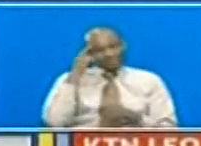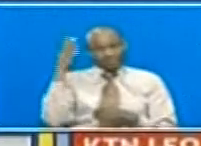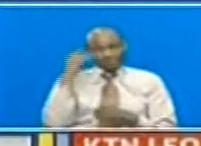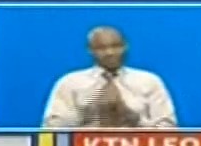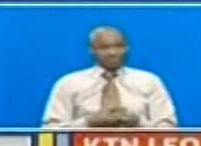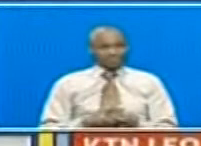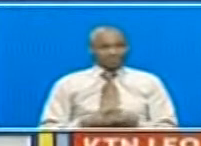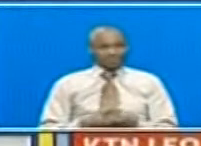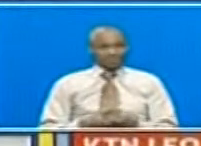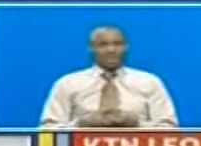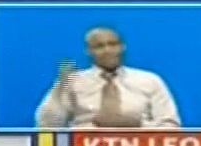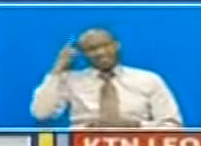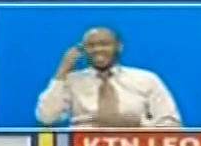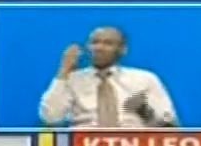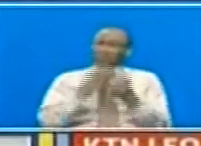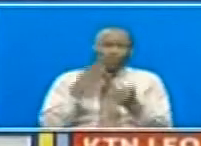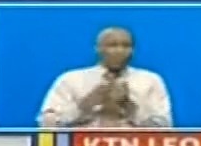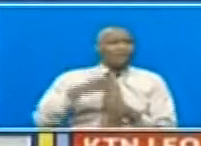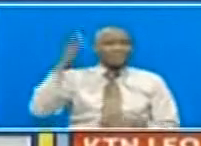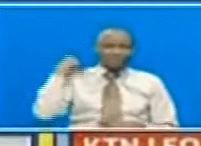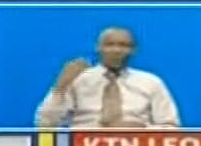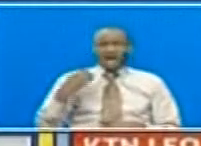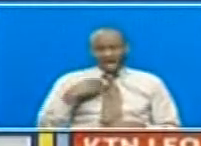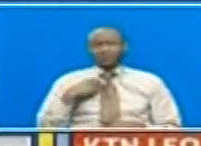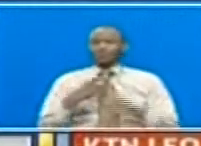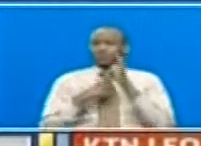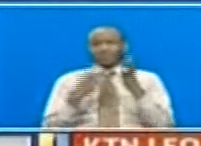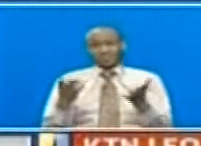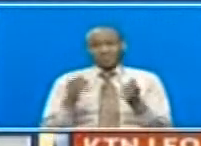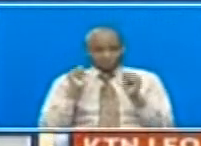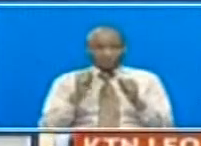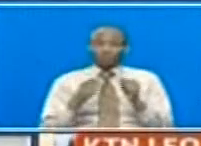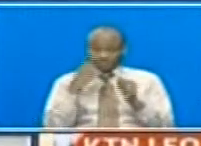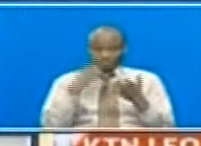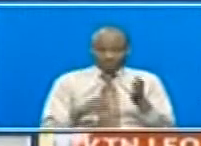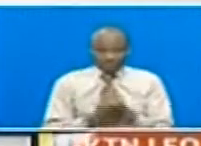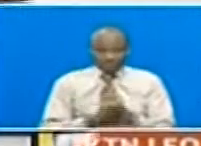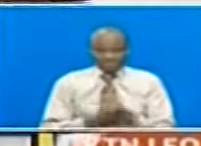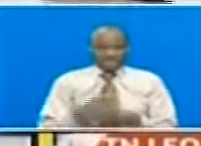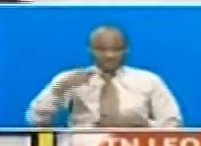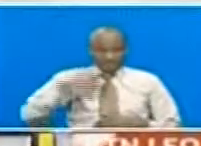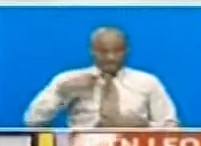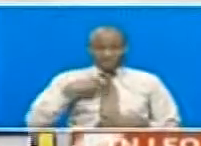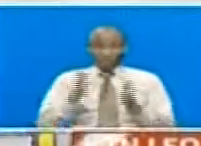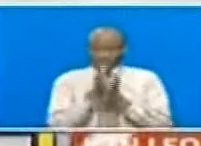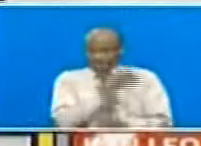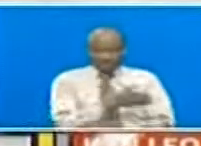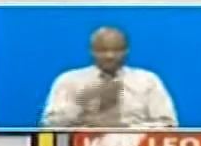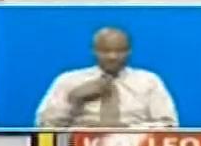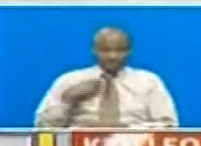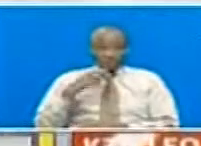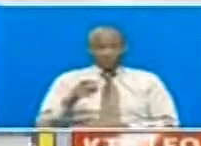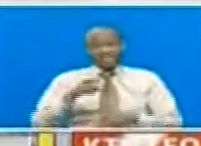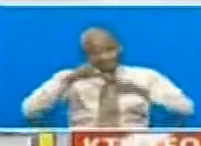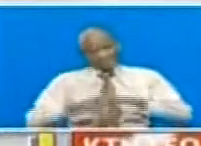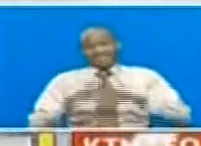haraka haraka. Kwa sasa itakuwa ngumu kwa sababu vipindi vyetu vilikuwa vya kuonesha. Mtakupa moja kwa mfano. Mimi na chapuo tulikuwa kwa ni hustlers, tunaketi